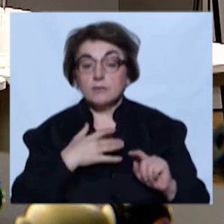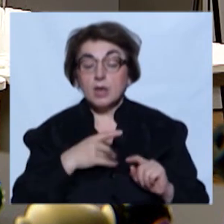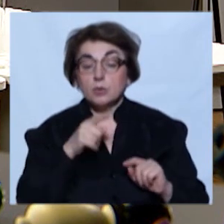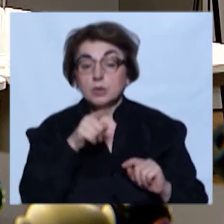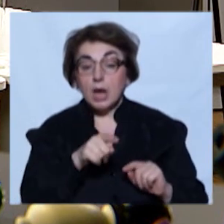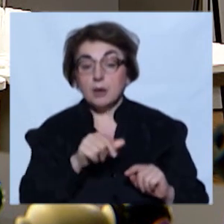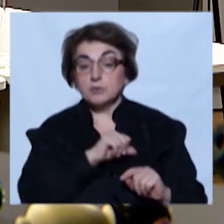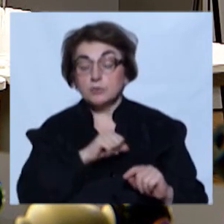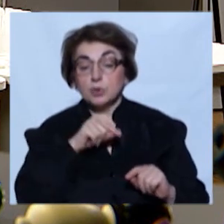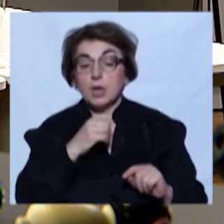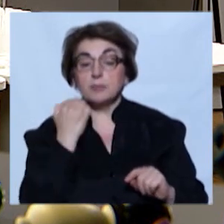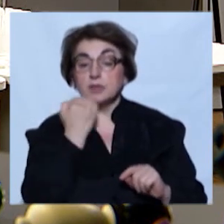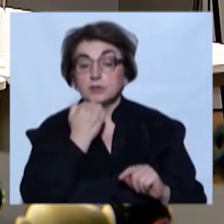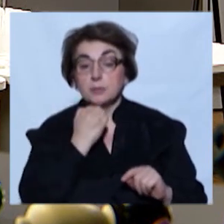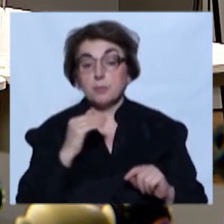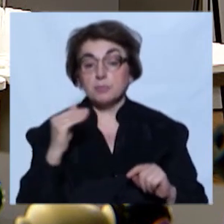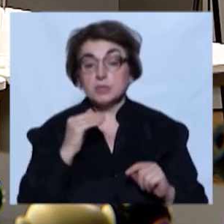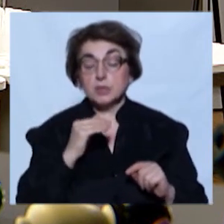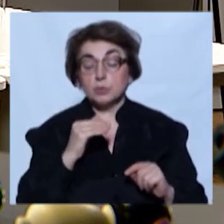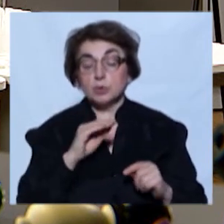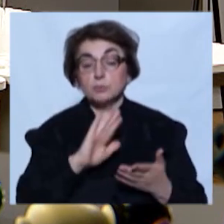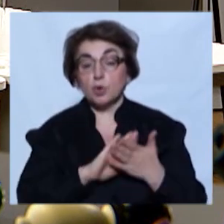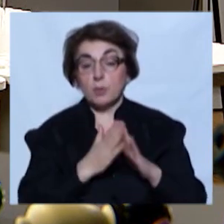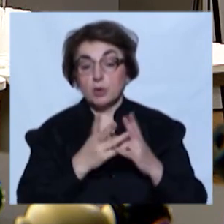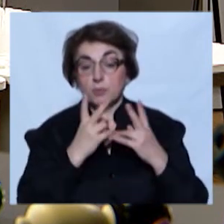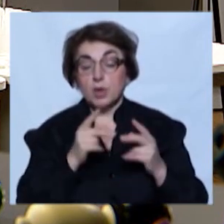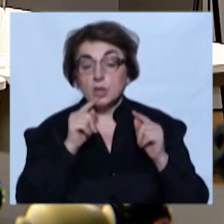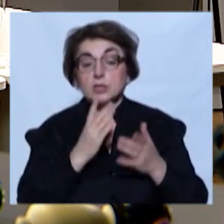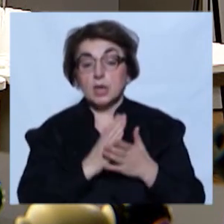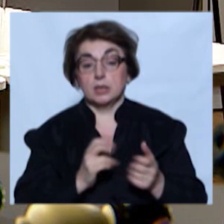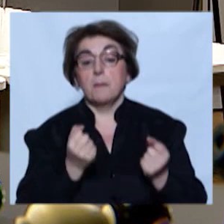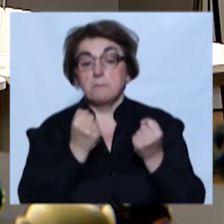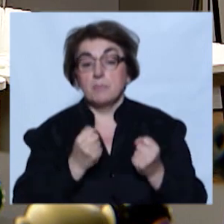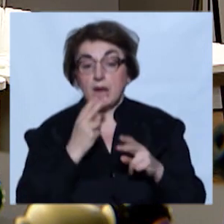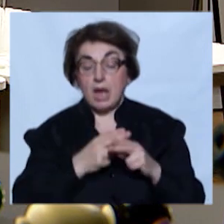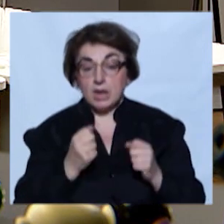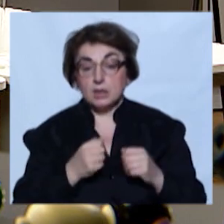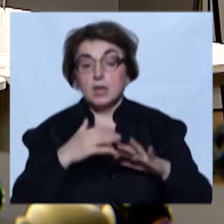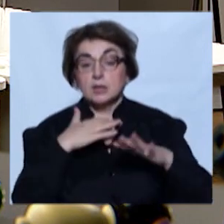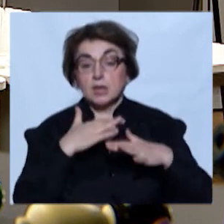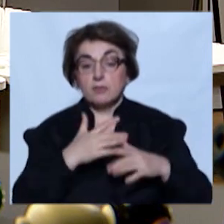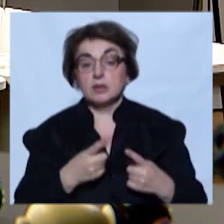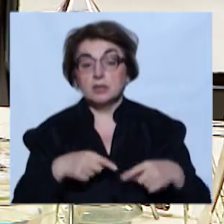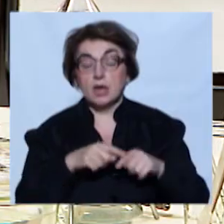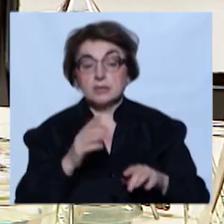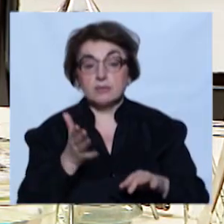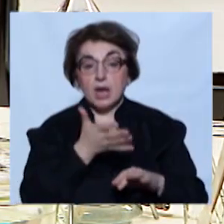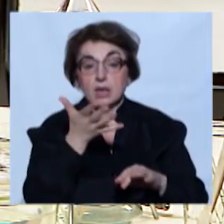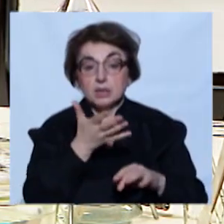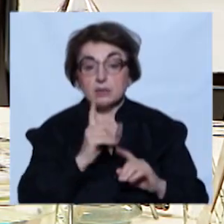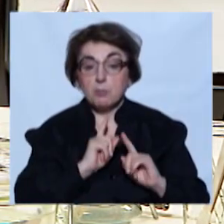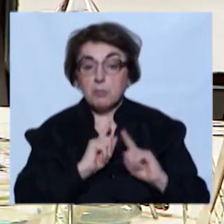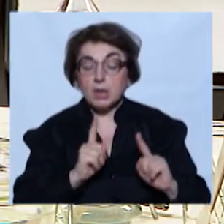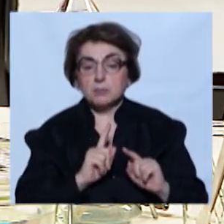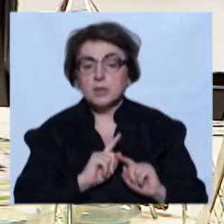მინდა გითხრათ, რომ სამივე აგრეგატულ მდგომარეობაში გვხვდება: მყარიც, თხევადიც და აირადიც. მაგრამ